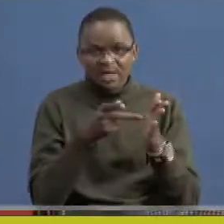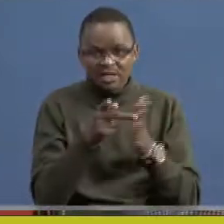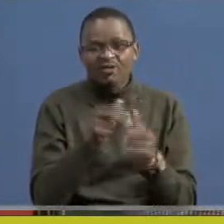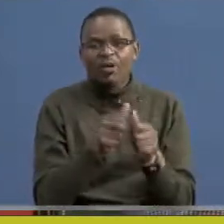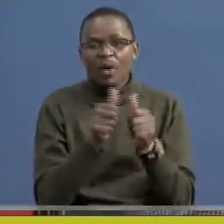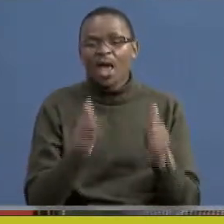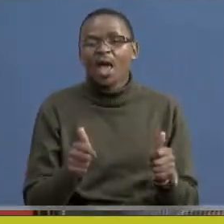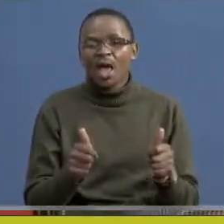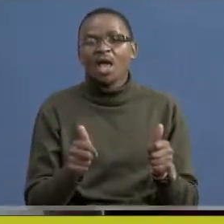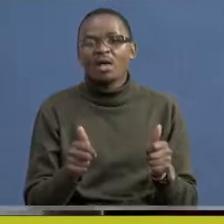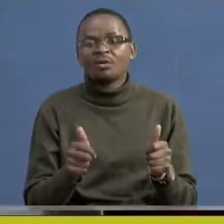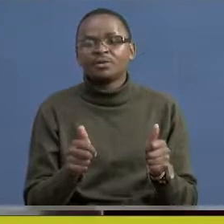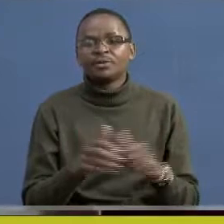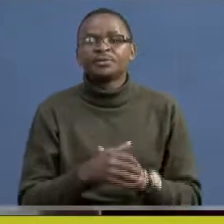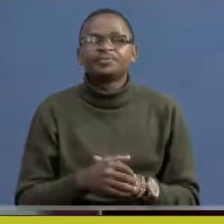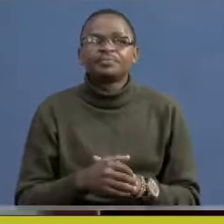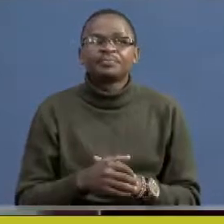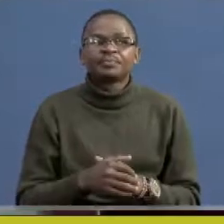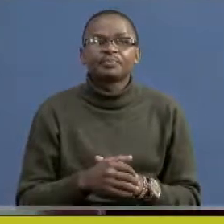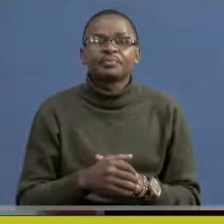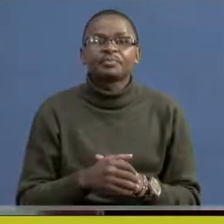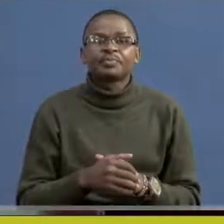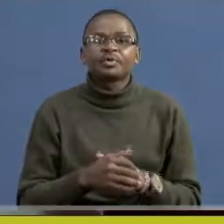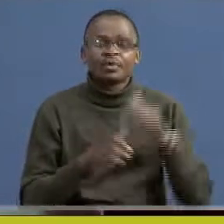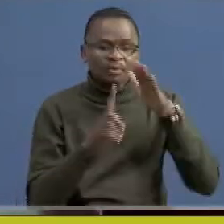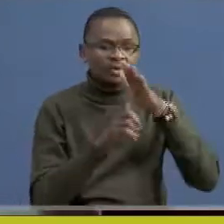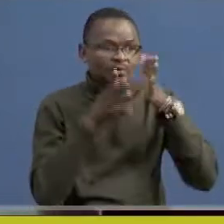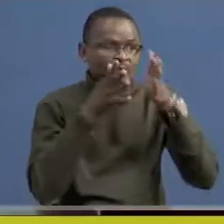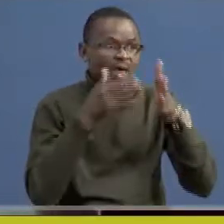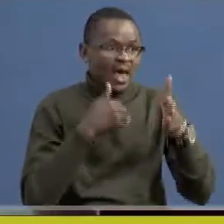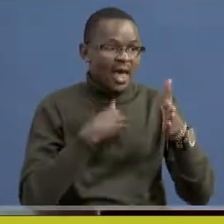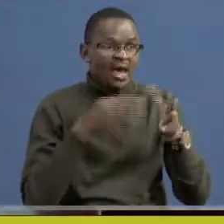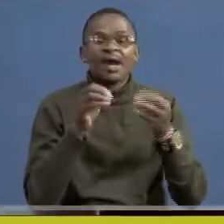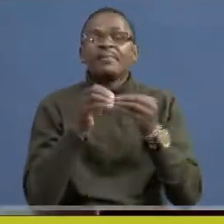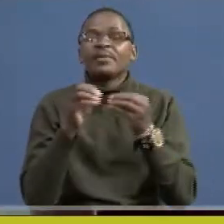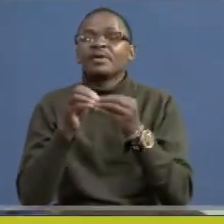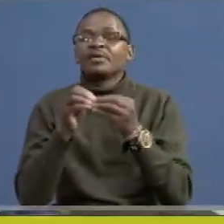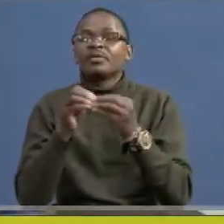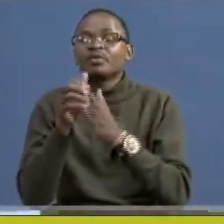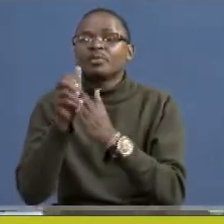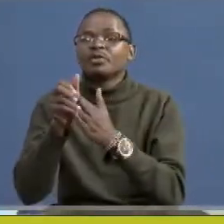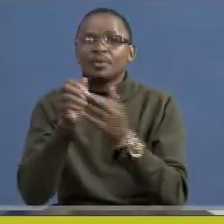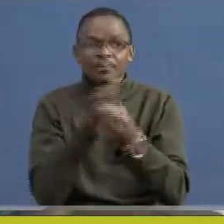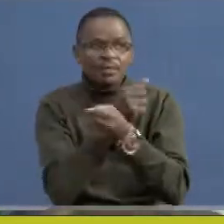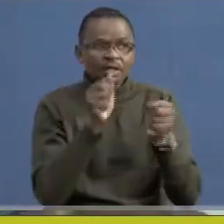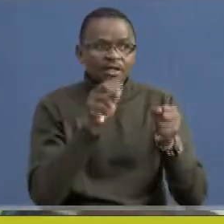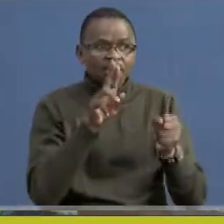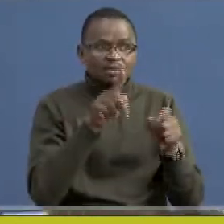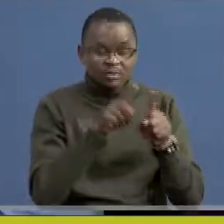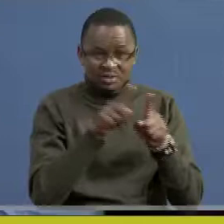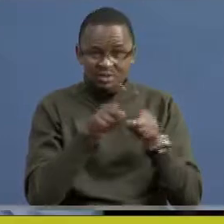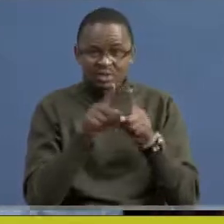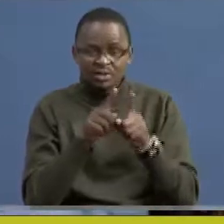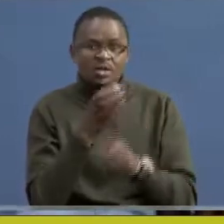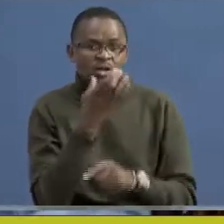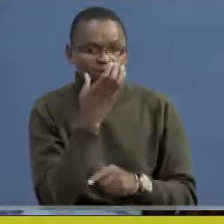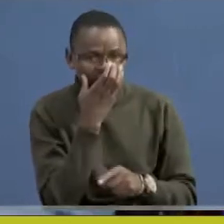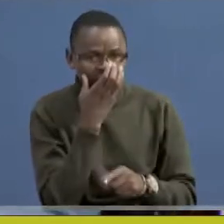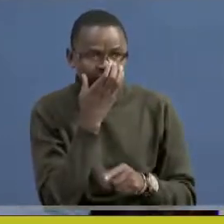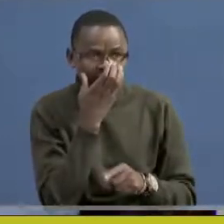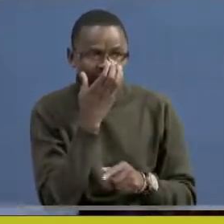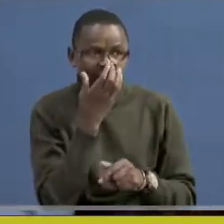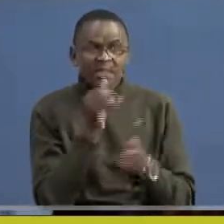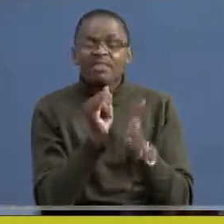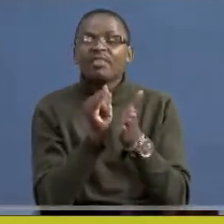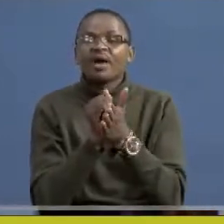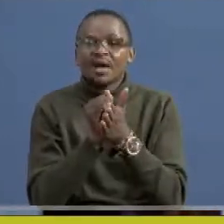safi ama bei nzuri. Baraza la mawaziri lilikuwa na mkutano hapo jana uliongozwa na Rais Uhuru Kenyatta na naibu wake William Ruto,